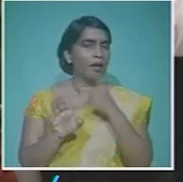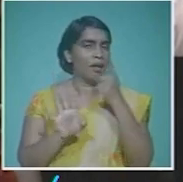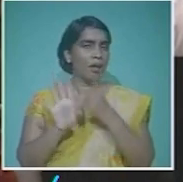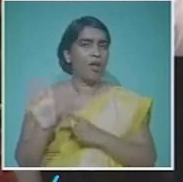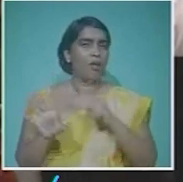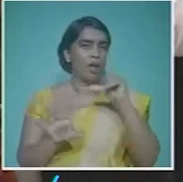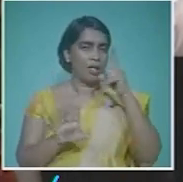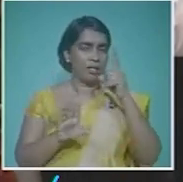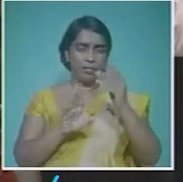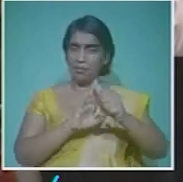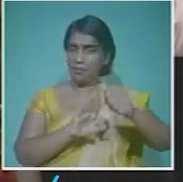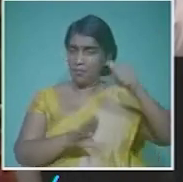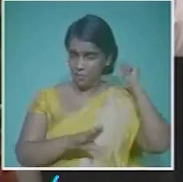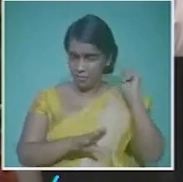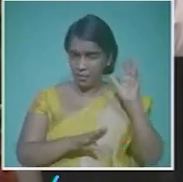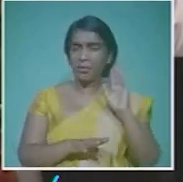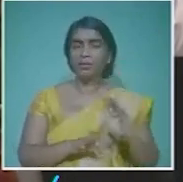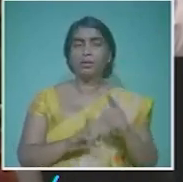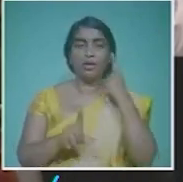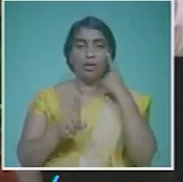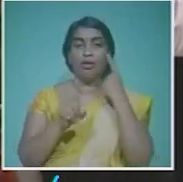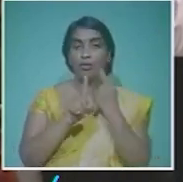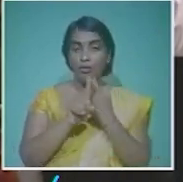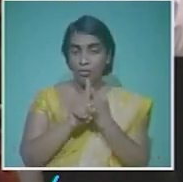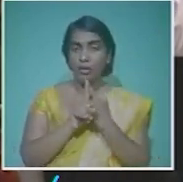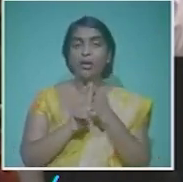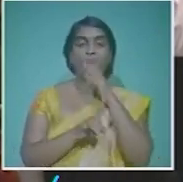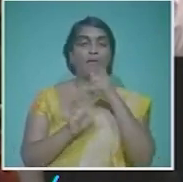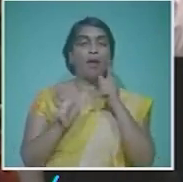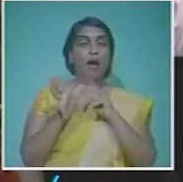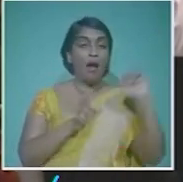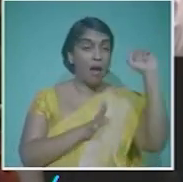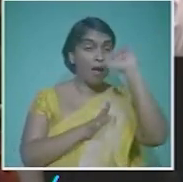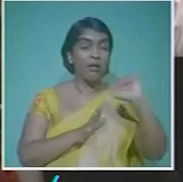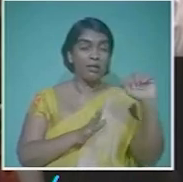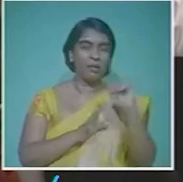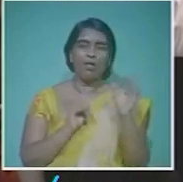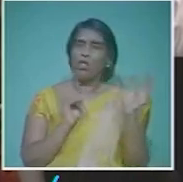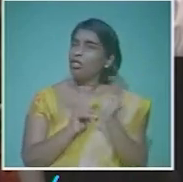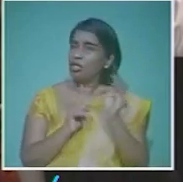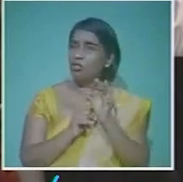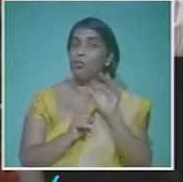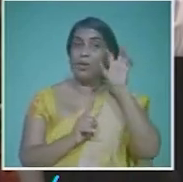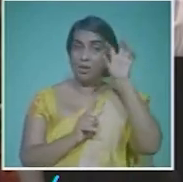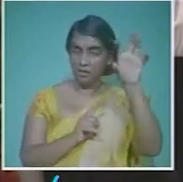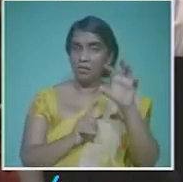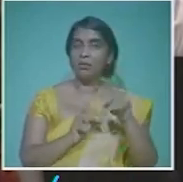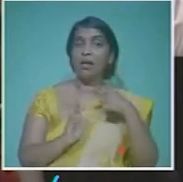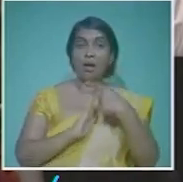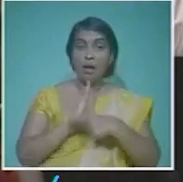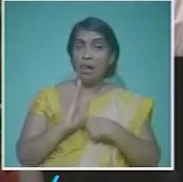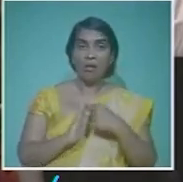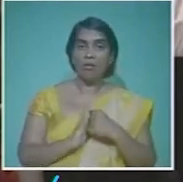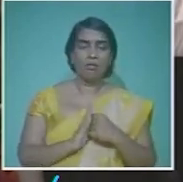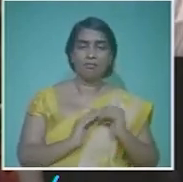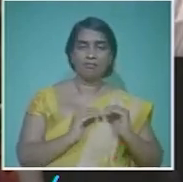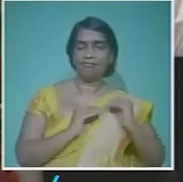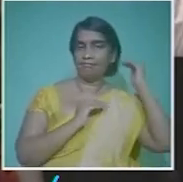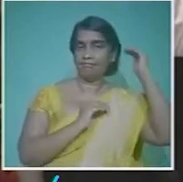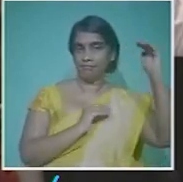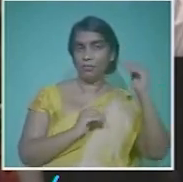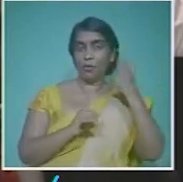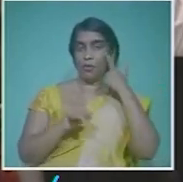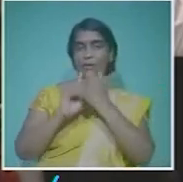වසර 70කට පමණ පෙර කොරියා වාසියාවේ දිලිඳුම රට ලංකාව සිටියේ කොරියාවට බොහෝසේ